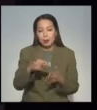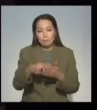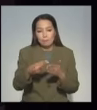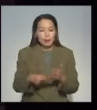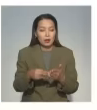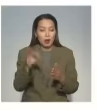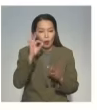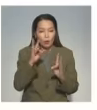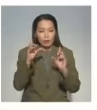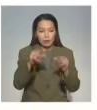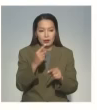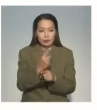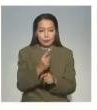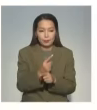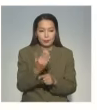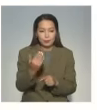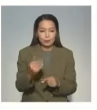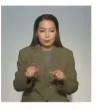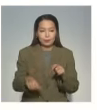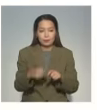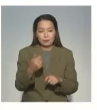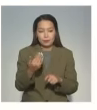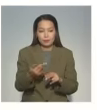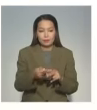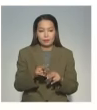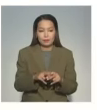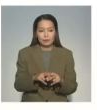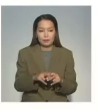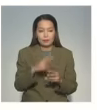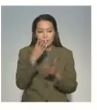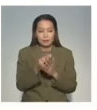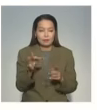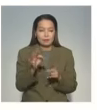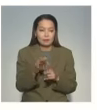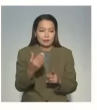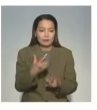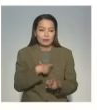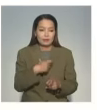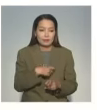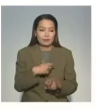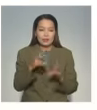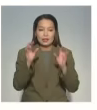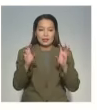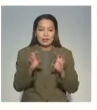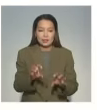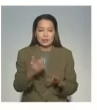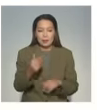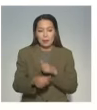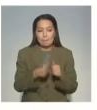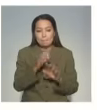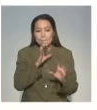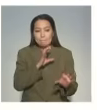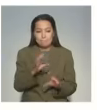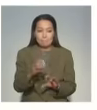невыезде. Противоправно используя свое служебное положение в корыстных целях, подставив перед собой цель незаконного материального обогащения,